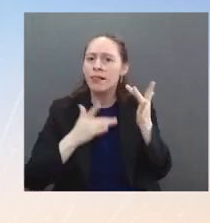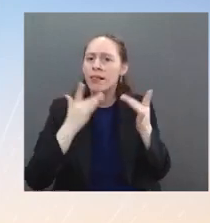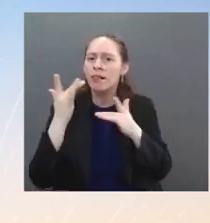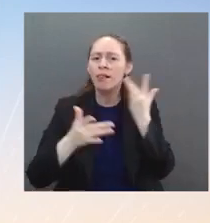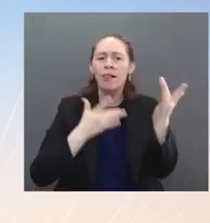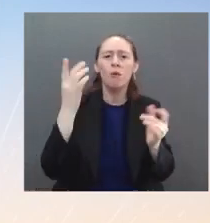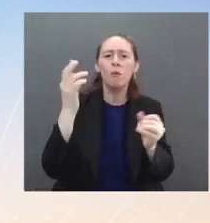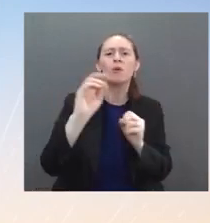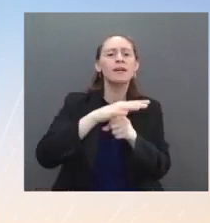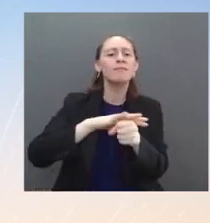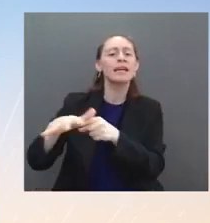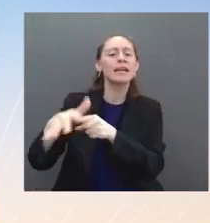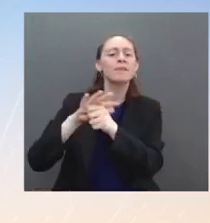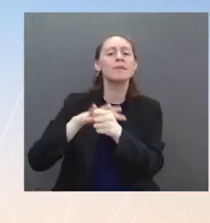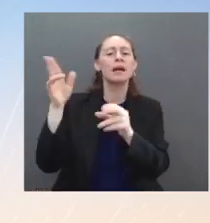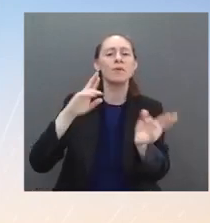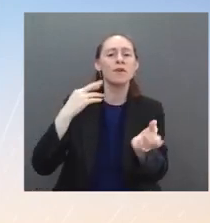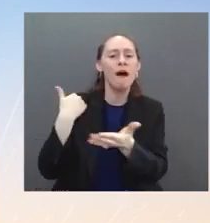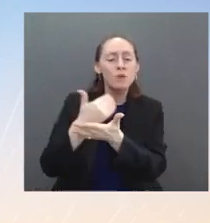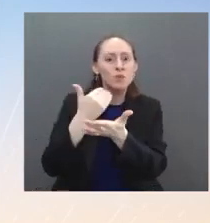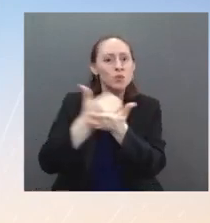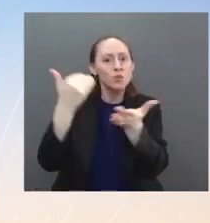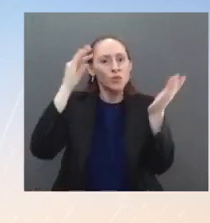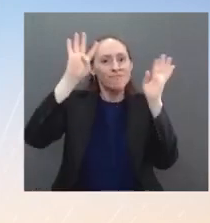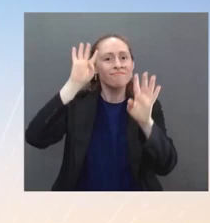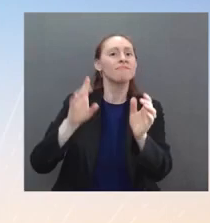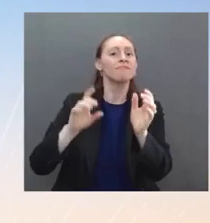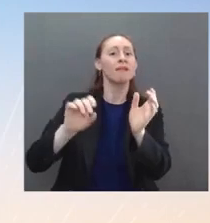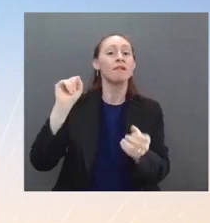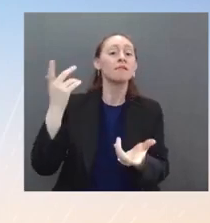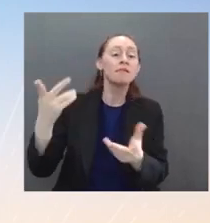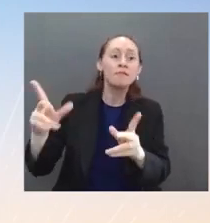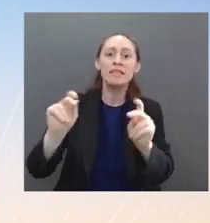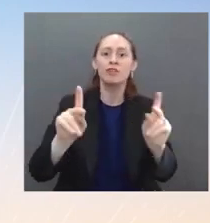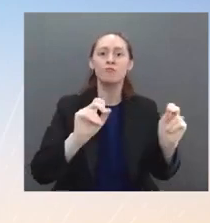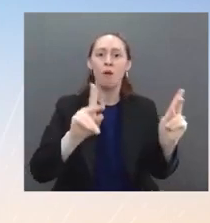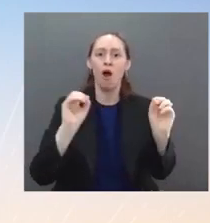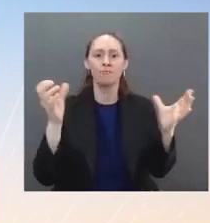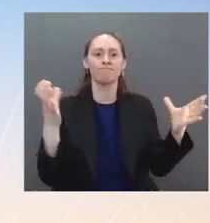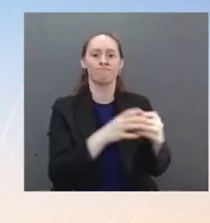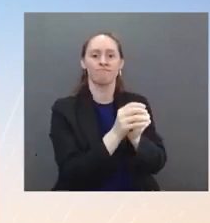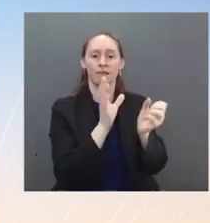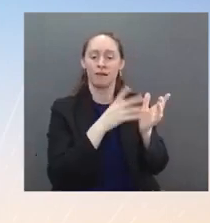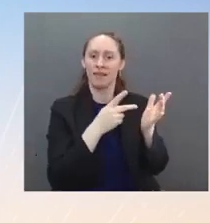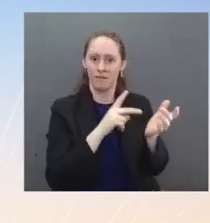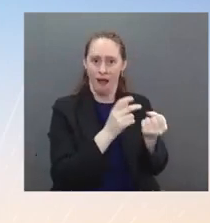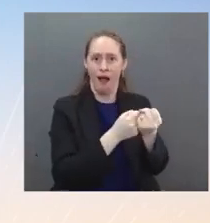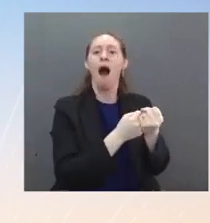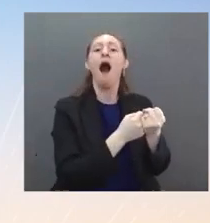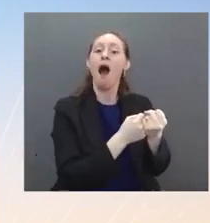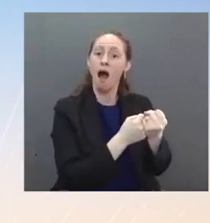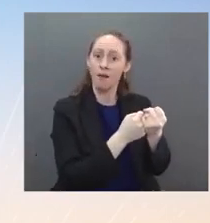ông chỉ biết nói vâng, hoặc chỉ ngồi với họ ở cuối của một chiếc bàn rất dài, nhà ngoại giao nói.